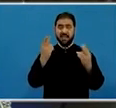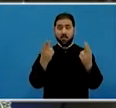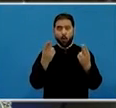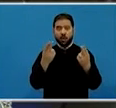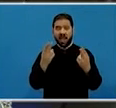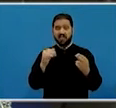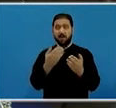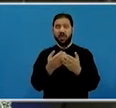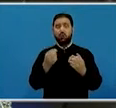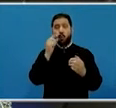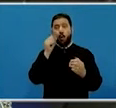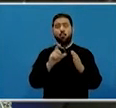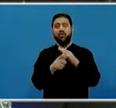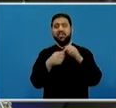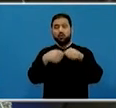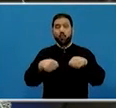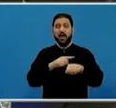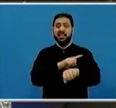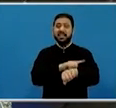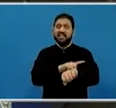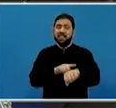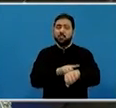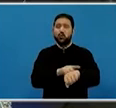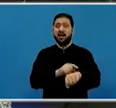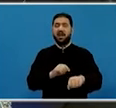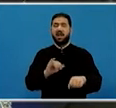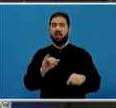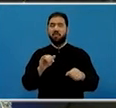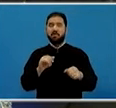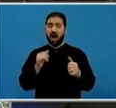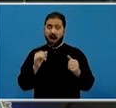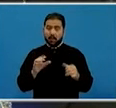toate timpurile, și mai ales astăzi, când în general oamenii